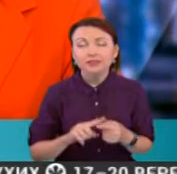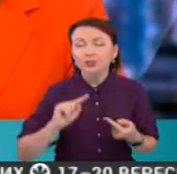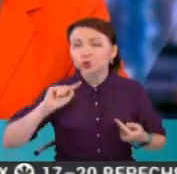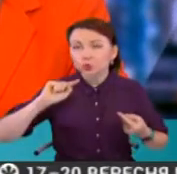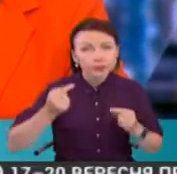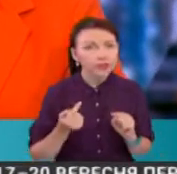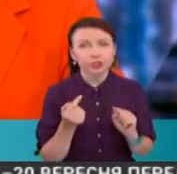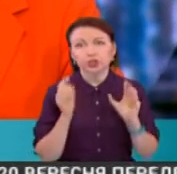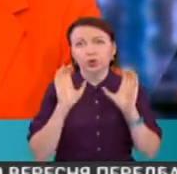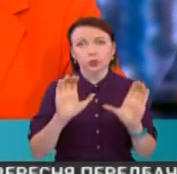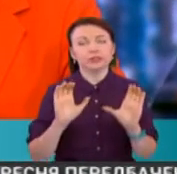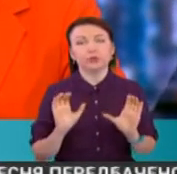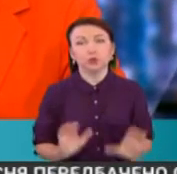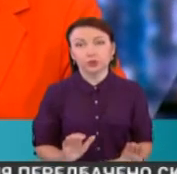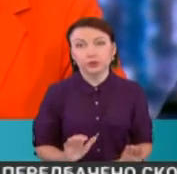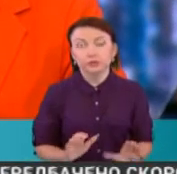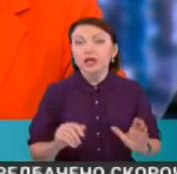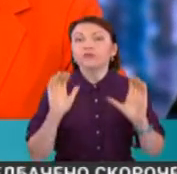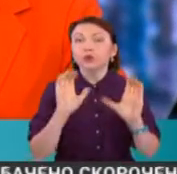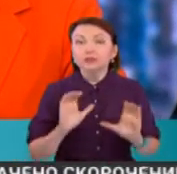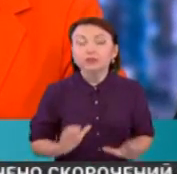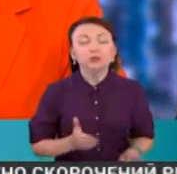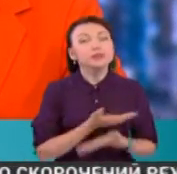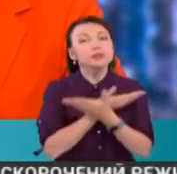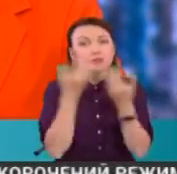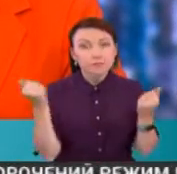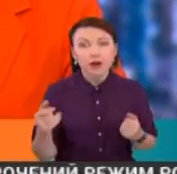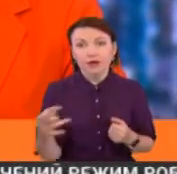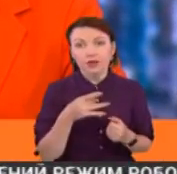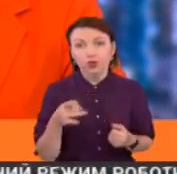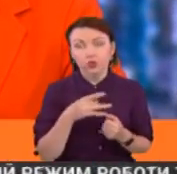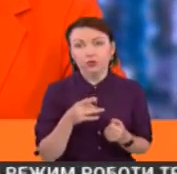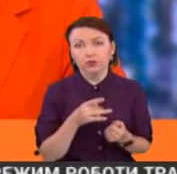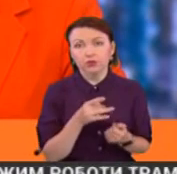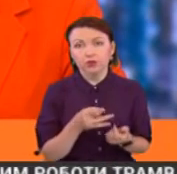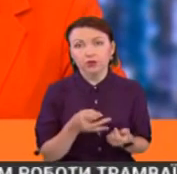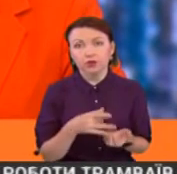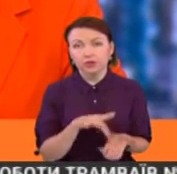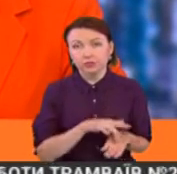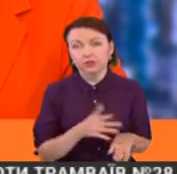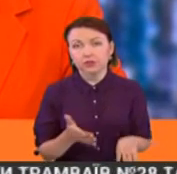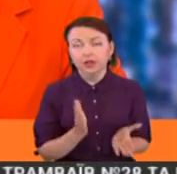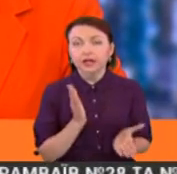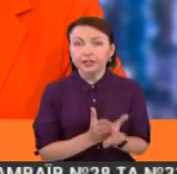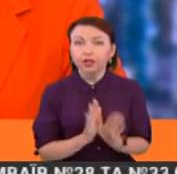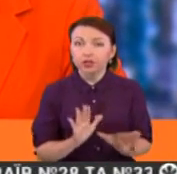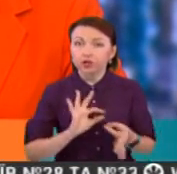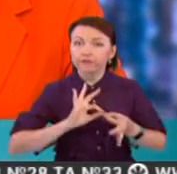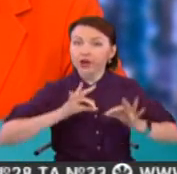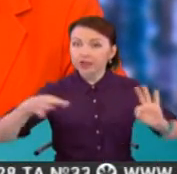суперечить взагалі Конституції. В Конституції нема районних в місті рад. Є лише фраза,